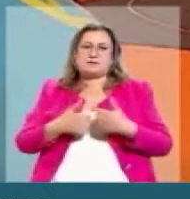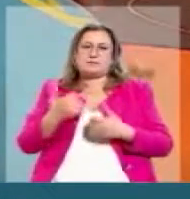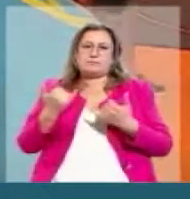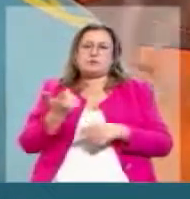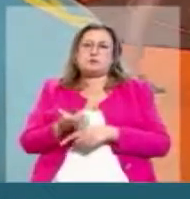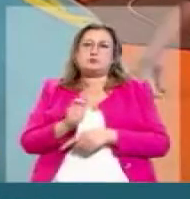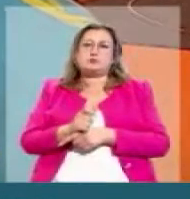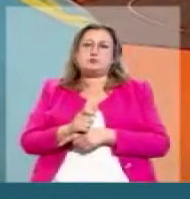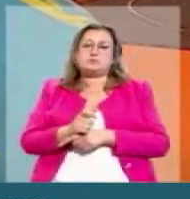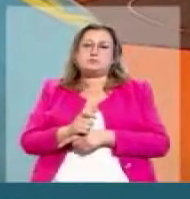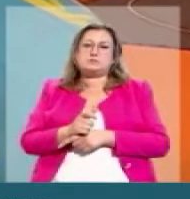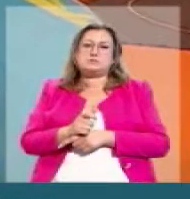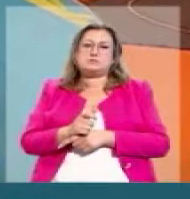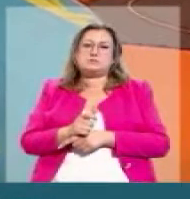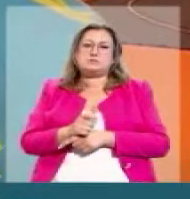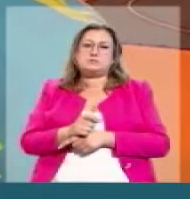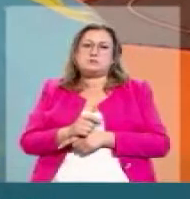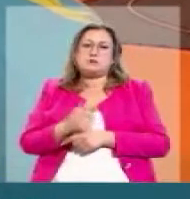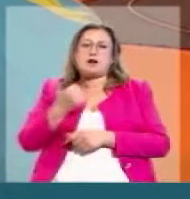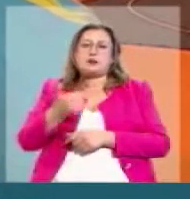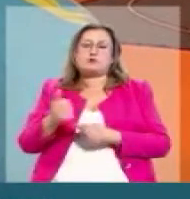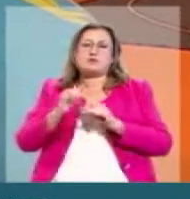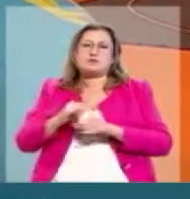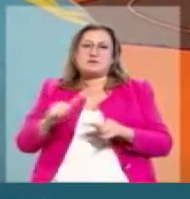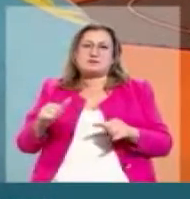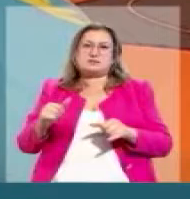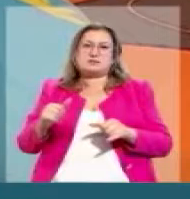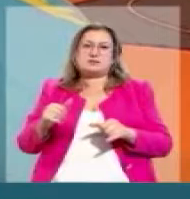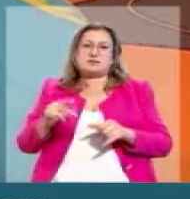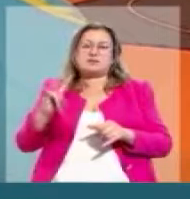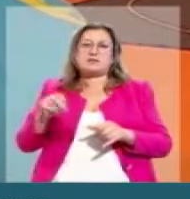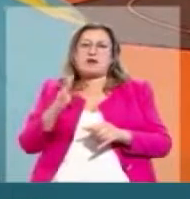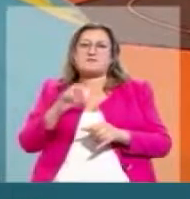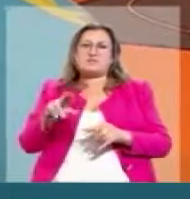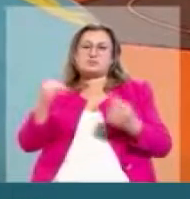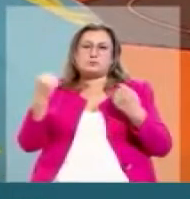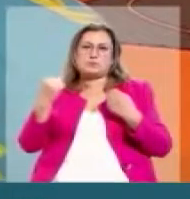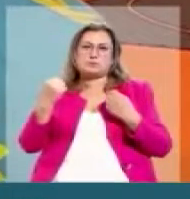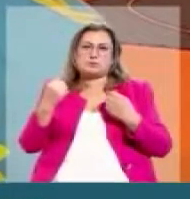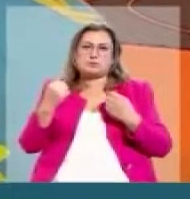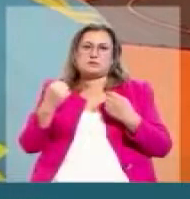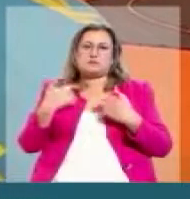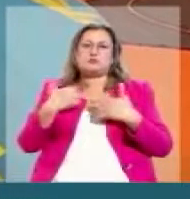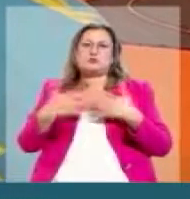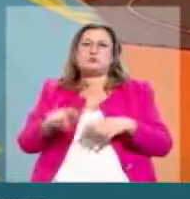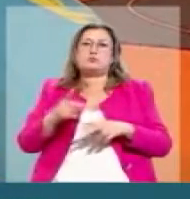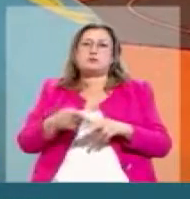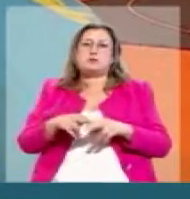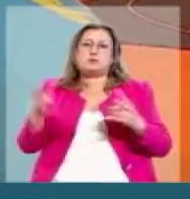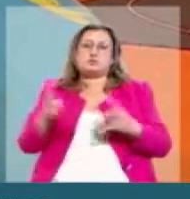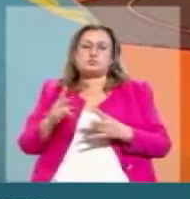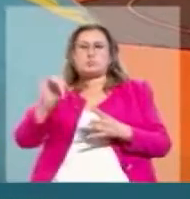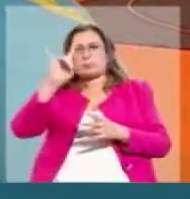сейчас очень хорошо развивается национальный вид спорта. То есть я считаю, что это